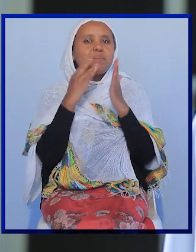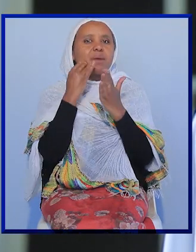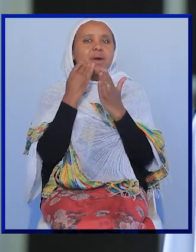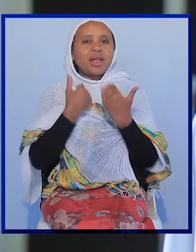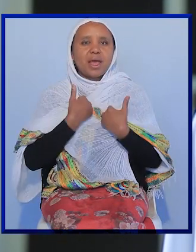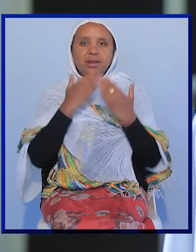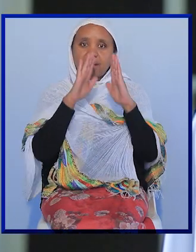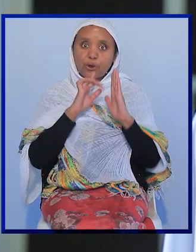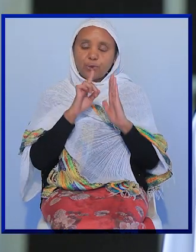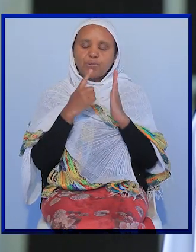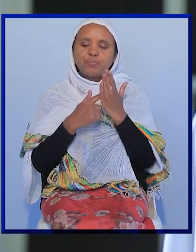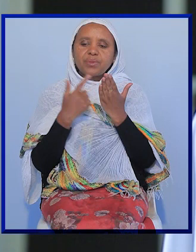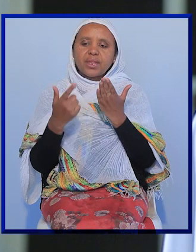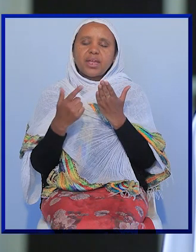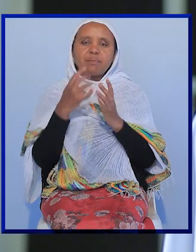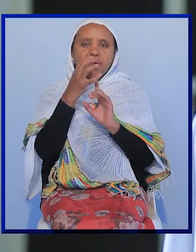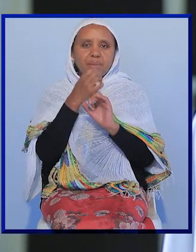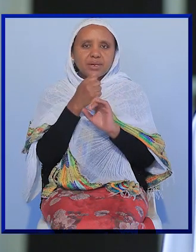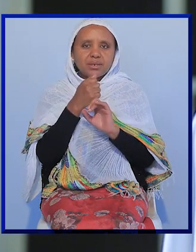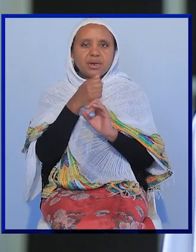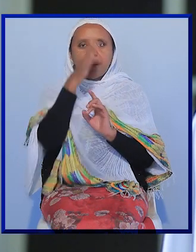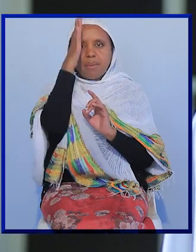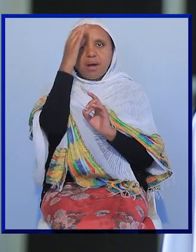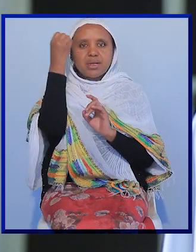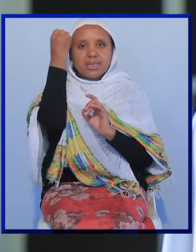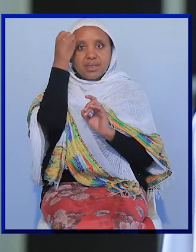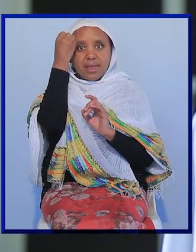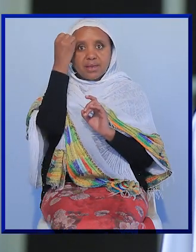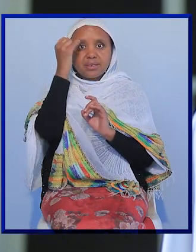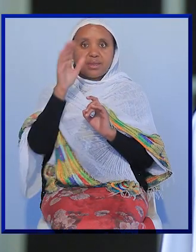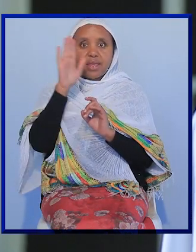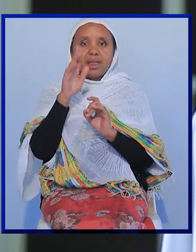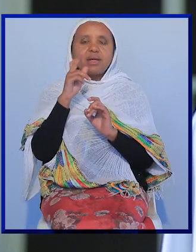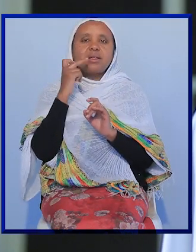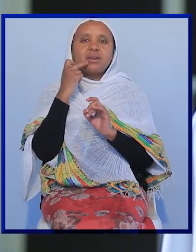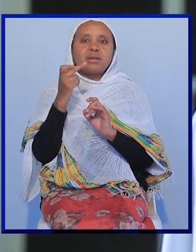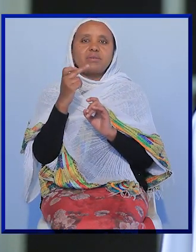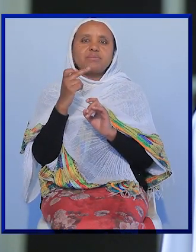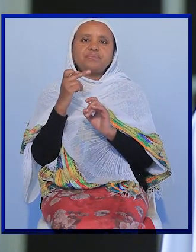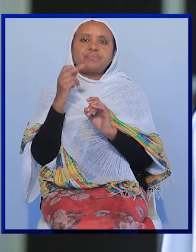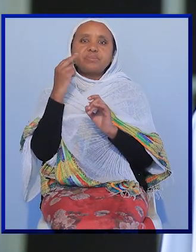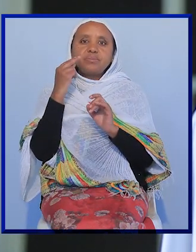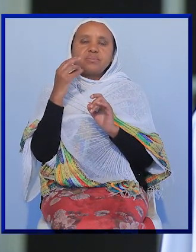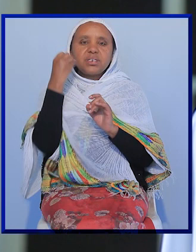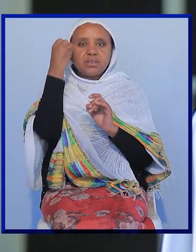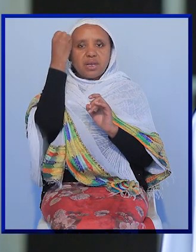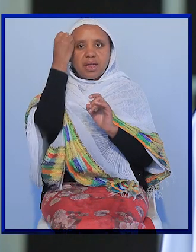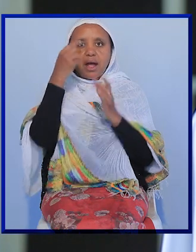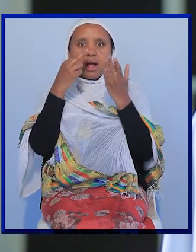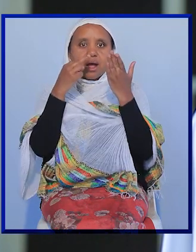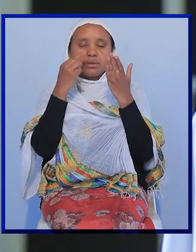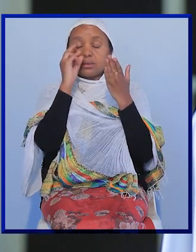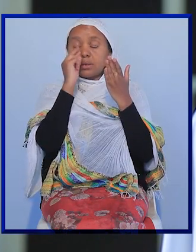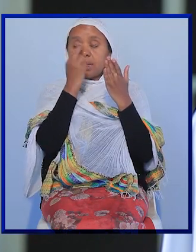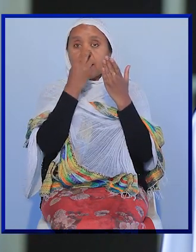ታሪክ ነው። ታዲያ ይህንን በመያዝ እና አባ ጽጌ ድንግል አሁን ወርሃ ጽጌ ላይ ነን፣ ጽጌ አስተርእየ ሰሪጾ ማጽሙ